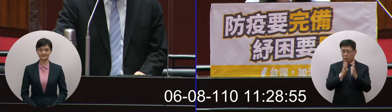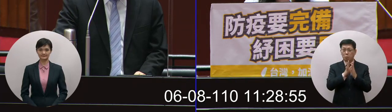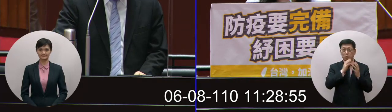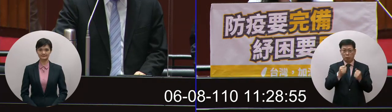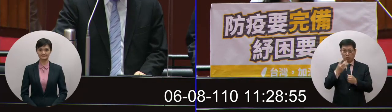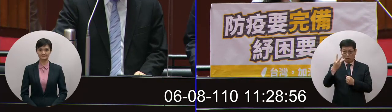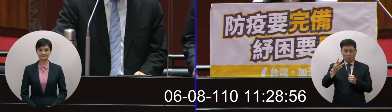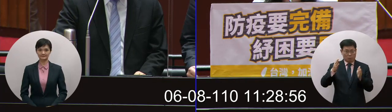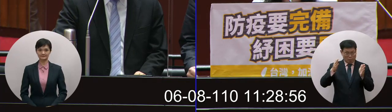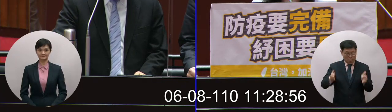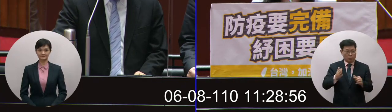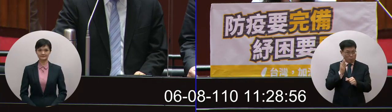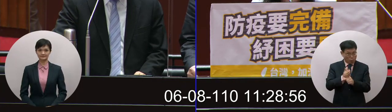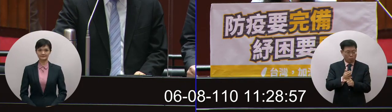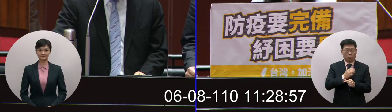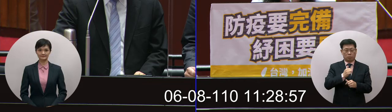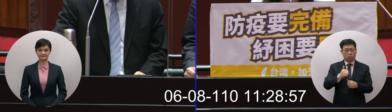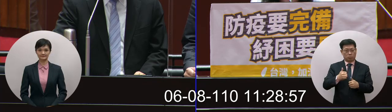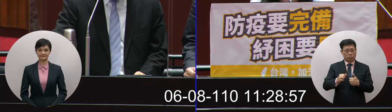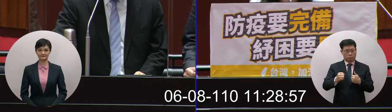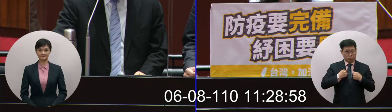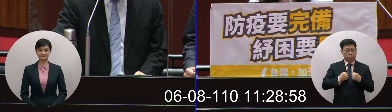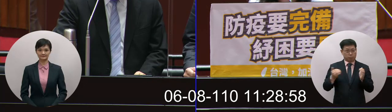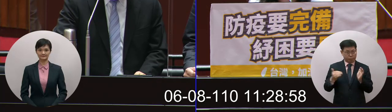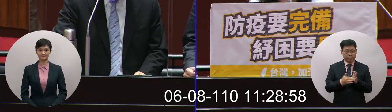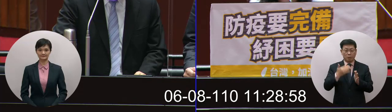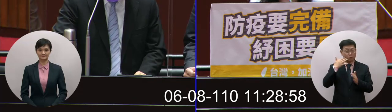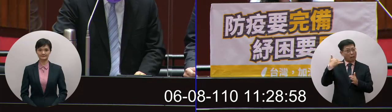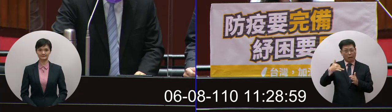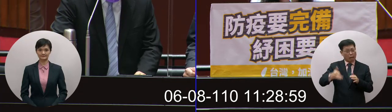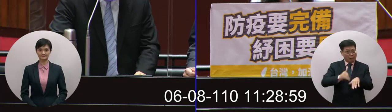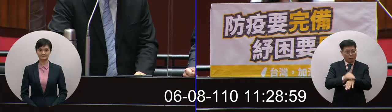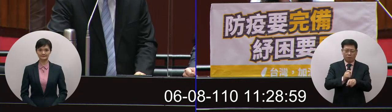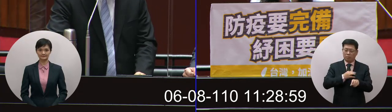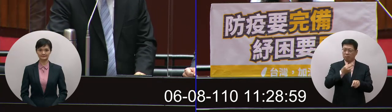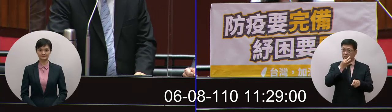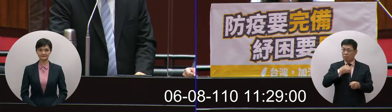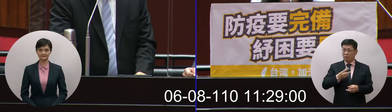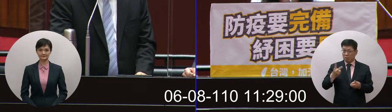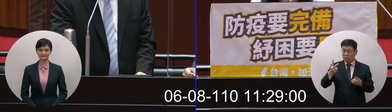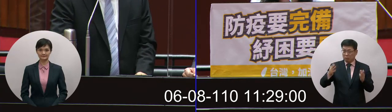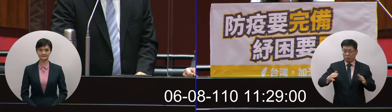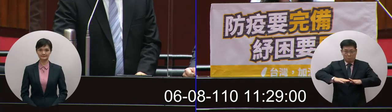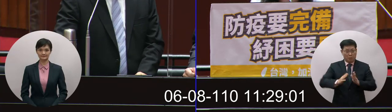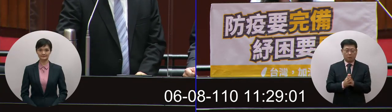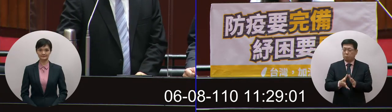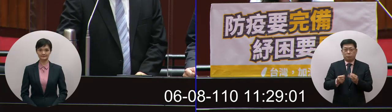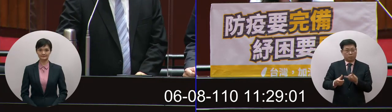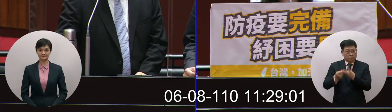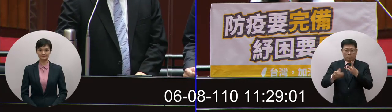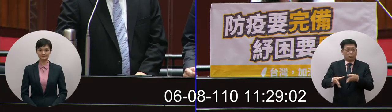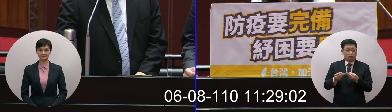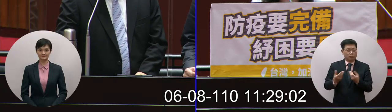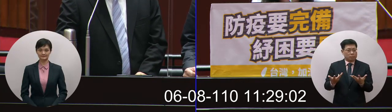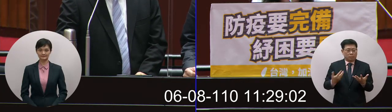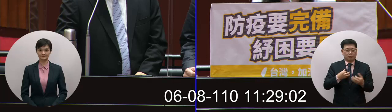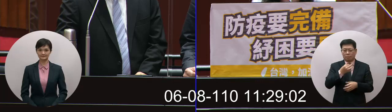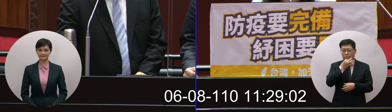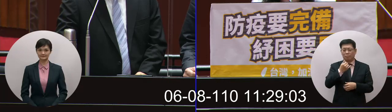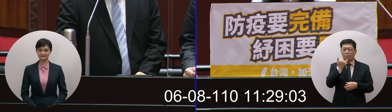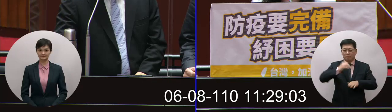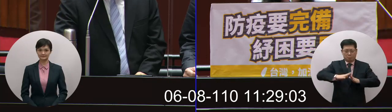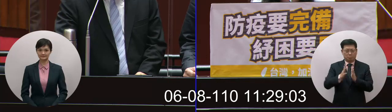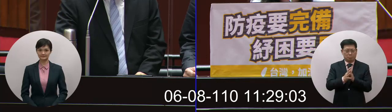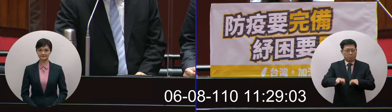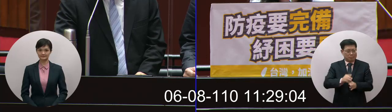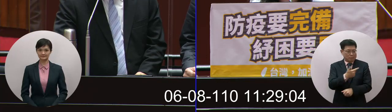在完成了三期其中的试验结果。那如果我们只说没有完成三期，恐怕很多人觉得二期一完成，其实不需要其他的进行其他的验证就可以直